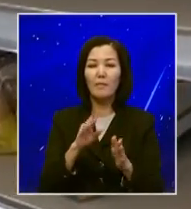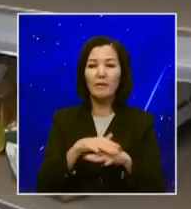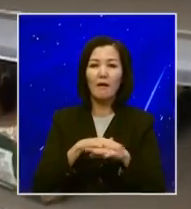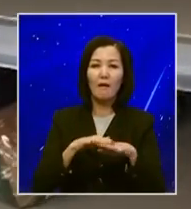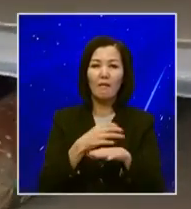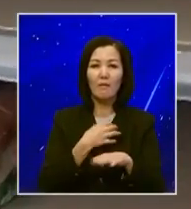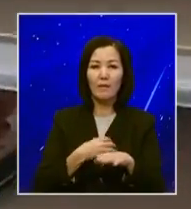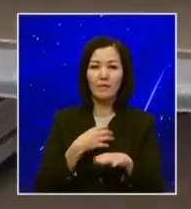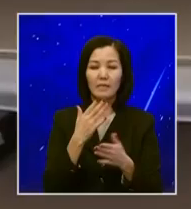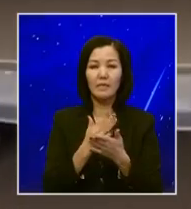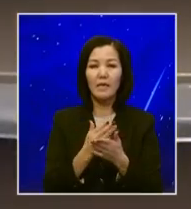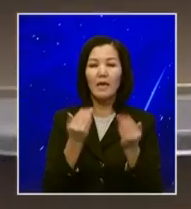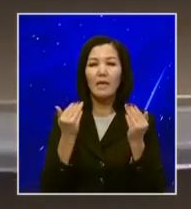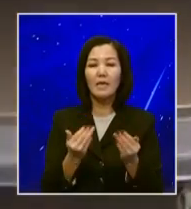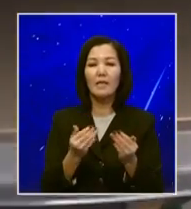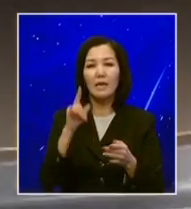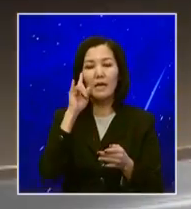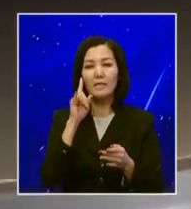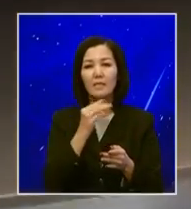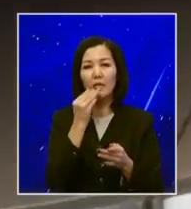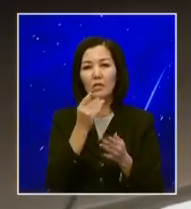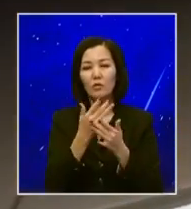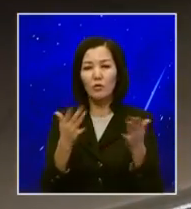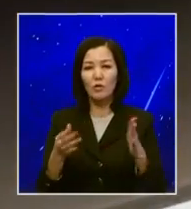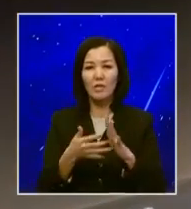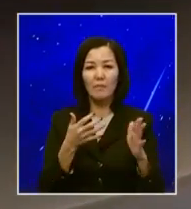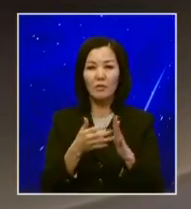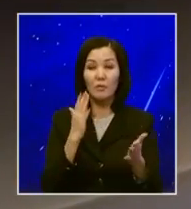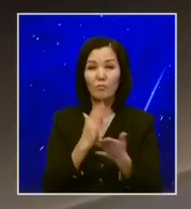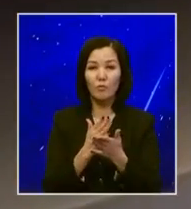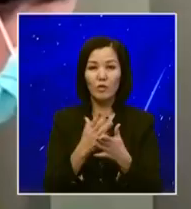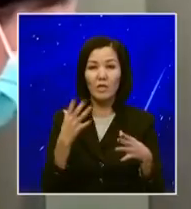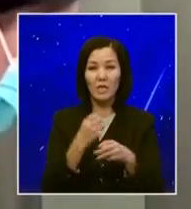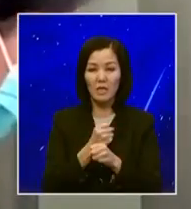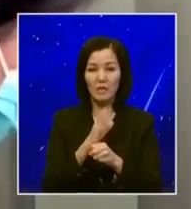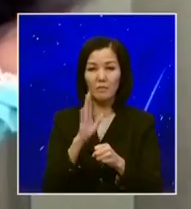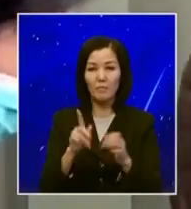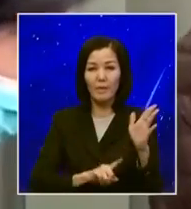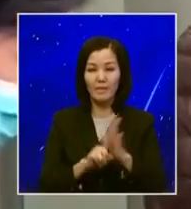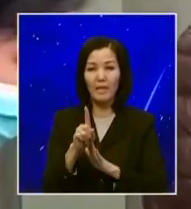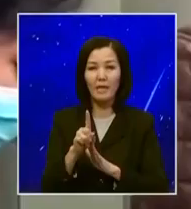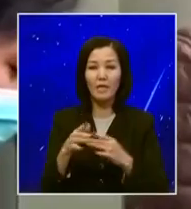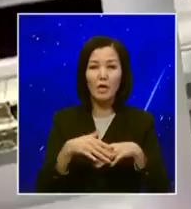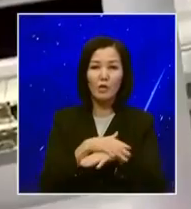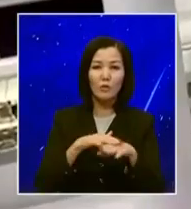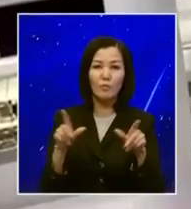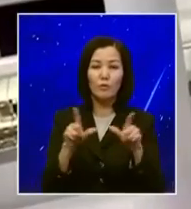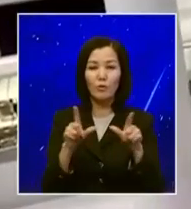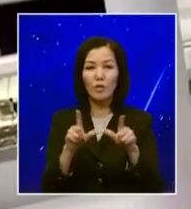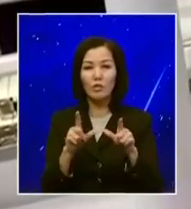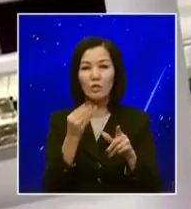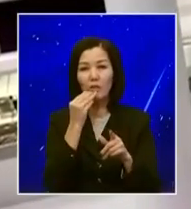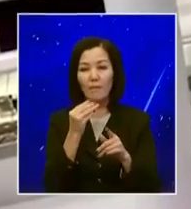мазасын кетіріп отыр. Олар енді елде азық-түлік тапшылығы туа ма деп алаңдайды. Сондықтан жергілікті жұрт жаппай дүкен жағалап,